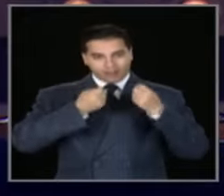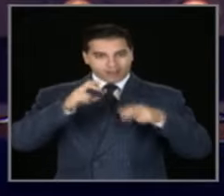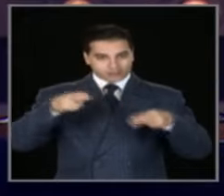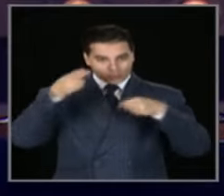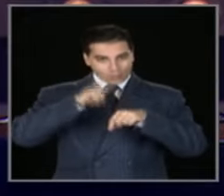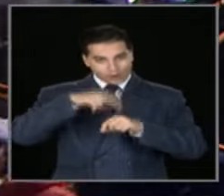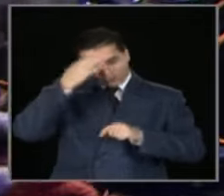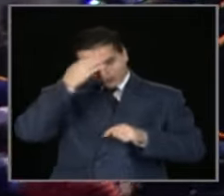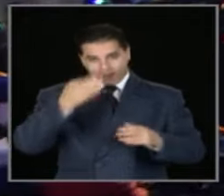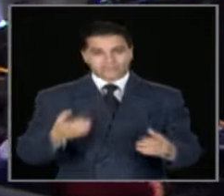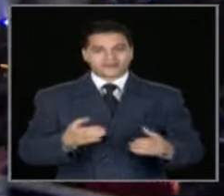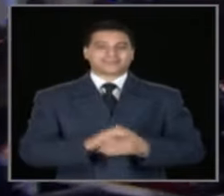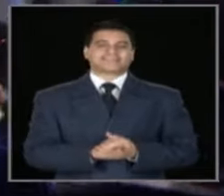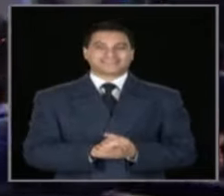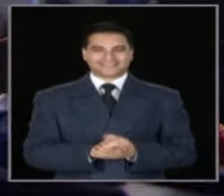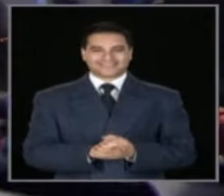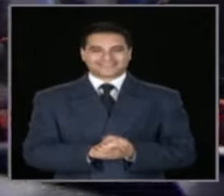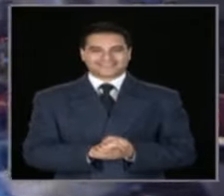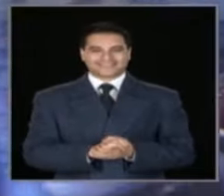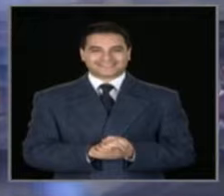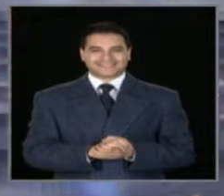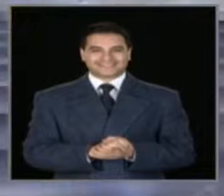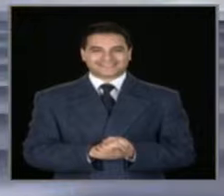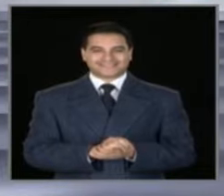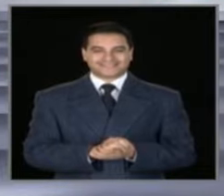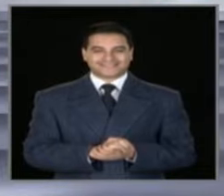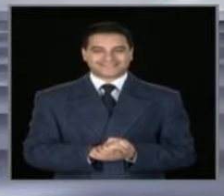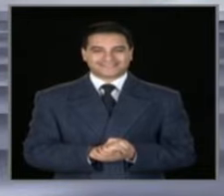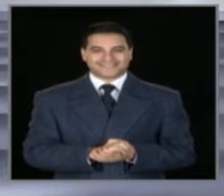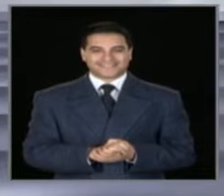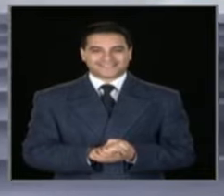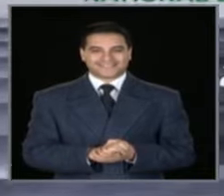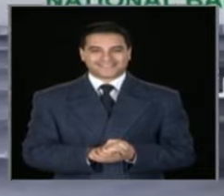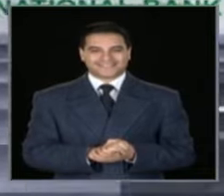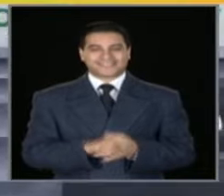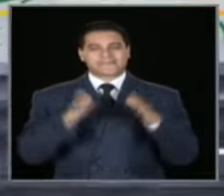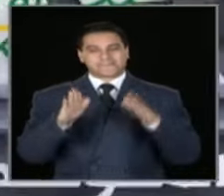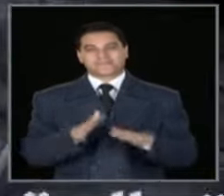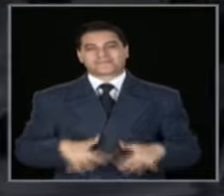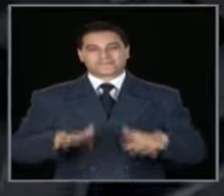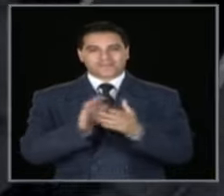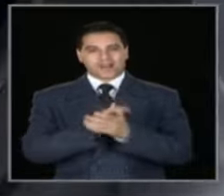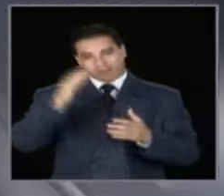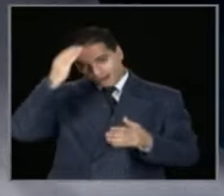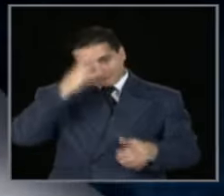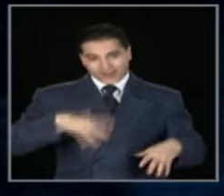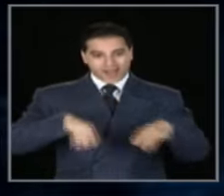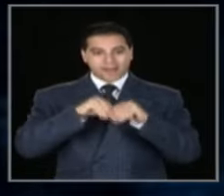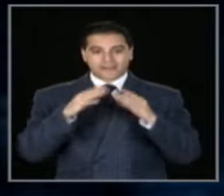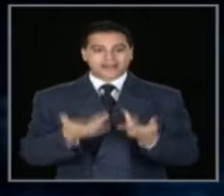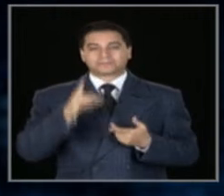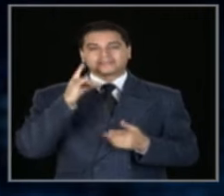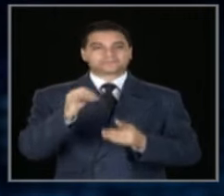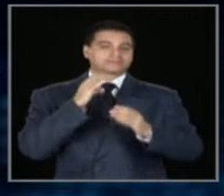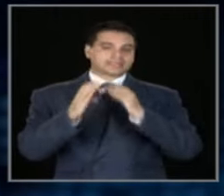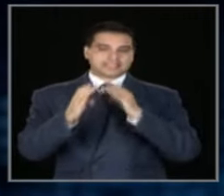والعباقرة. وبكده أصحابنا العباقرة جمعوا